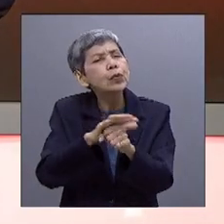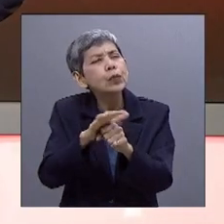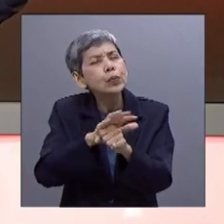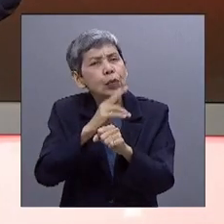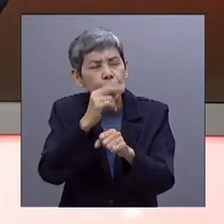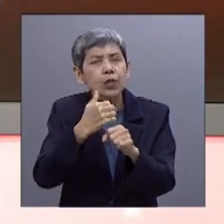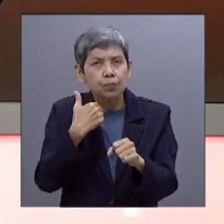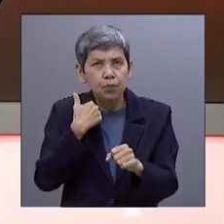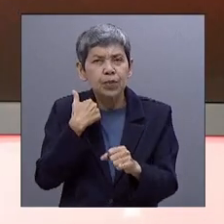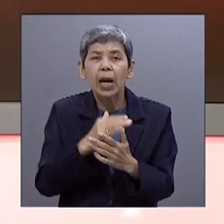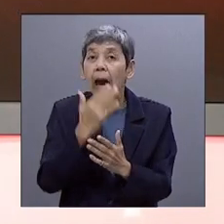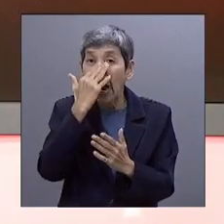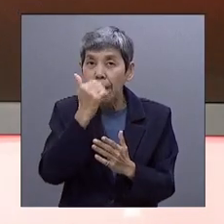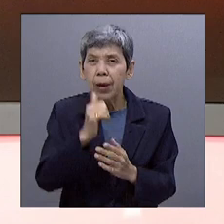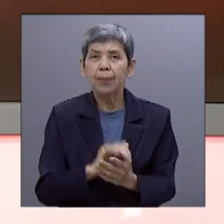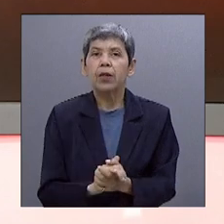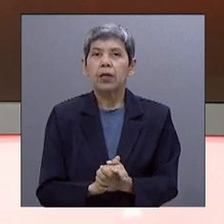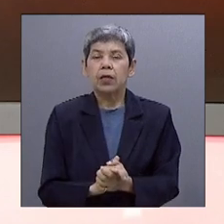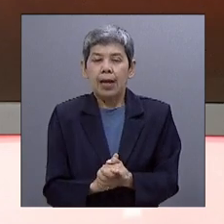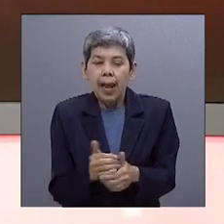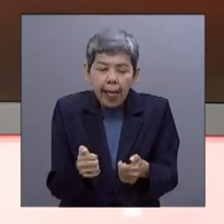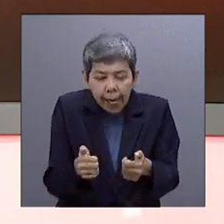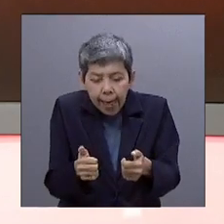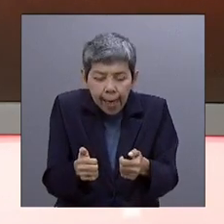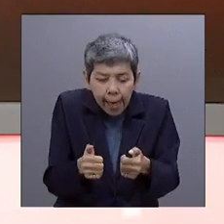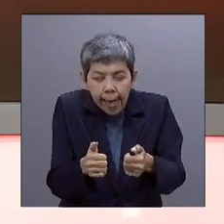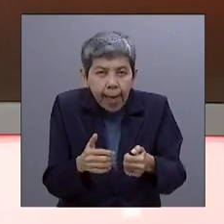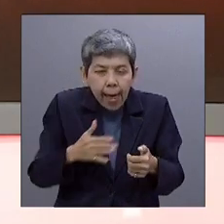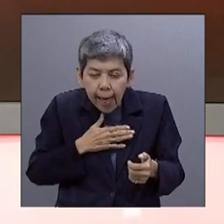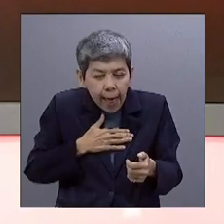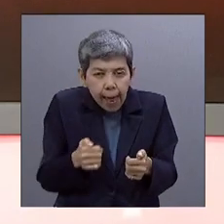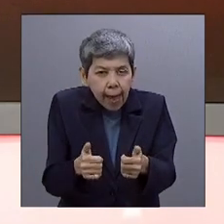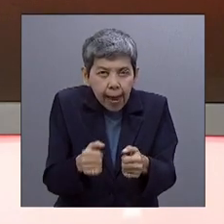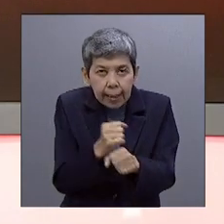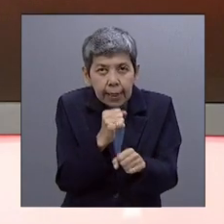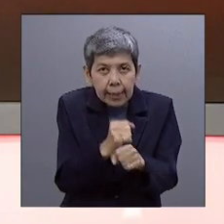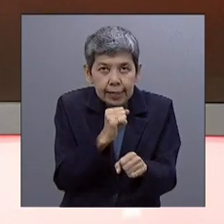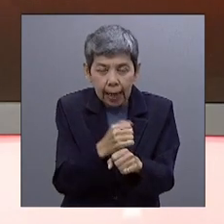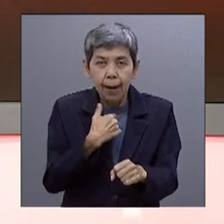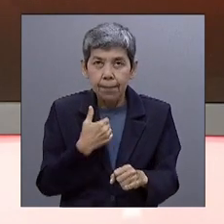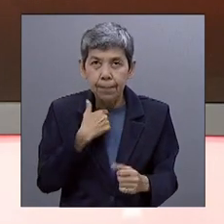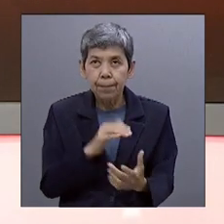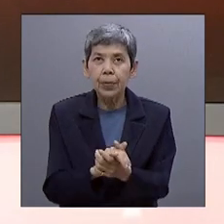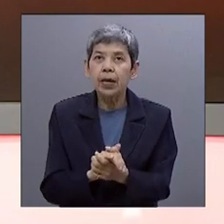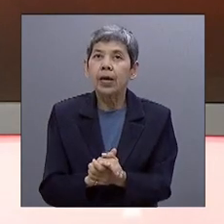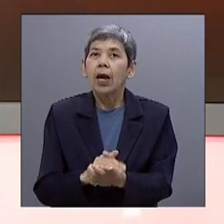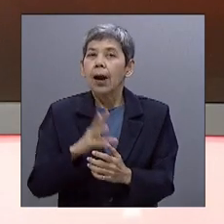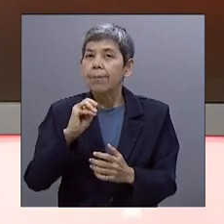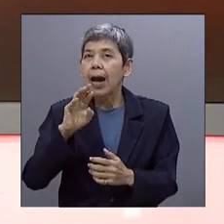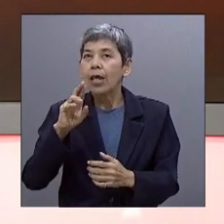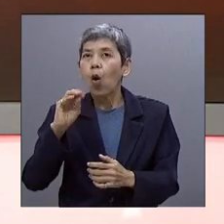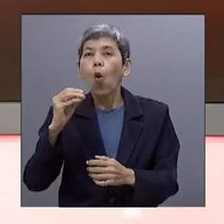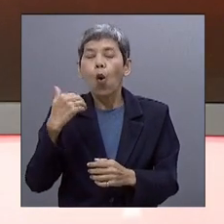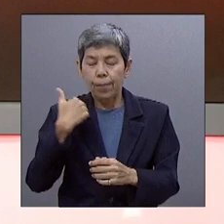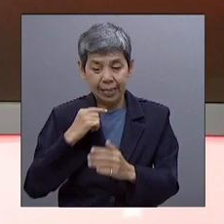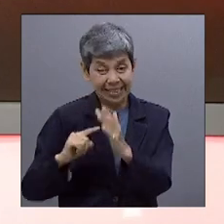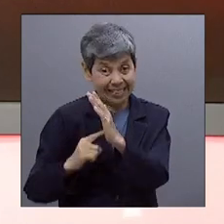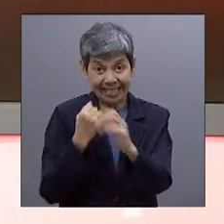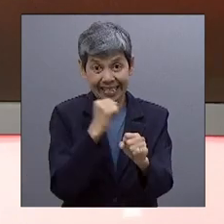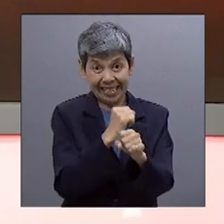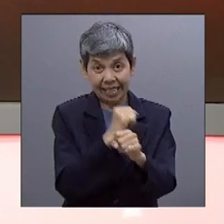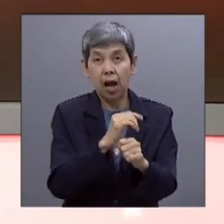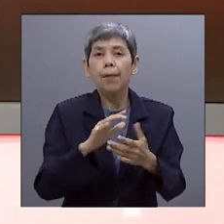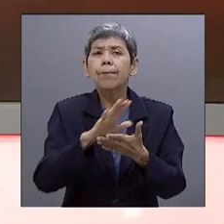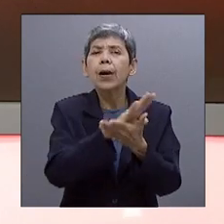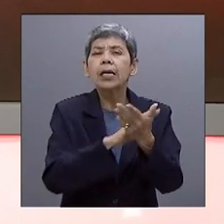สักหน่อยนะคะคุณผู้ชมเพราะว่าเกมยอดนิยมที่เป็นอมตะหลายๆเกมอย่างเกมมาริโอ้หรือว่าแพ็คแมนเนี่ยเขามีต้นกำเนิดมาจาก